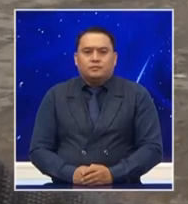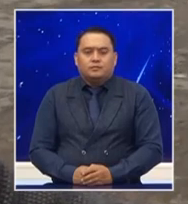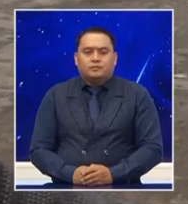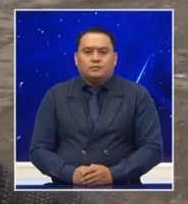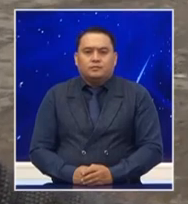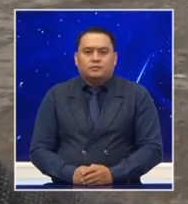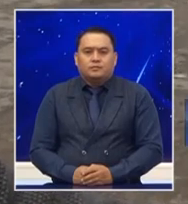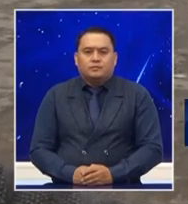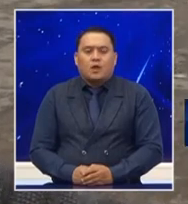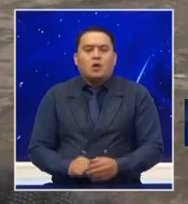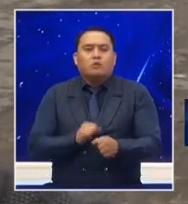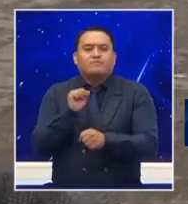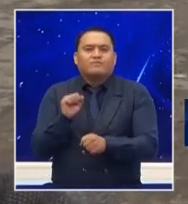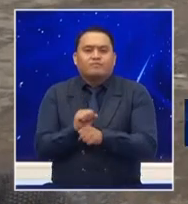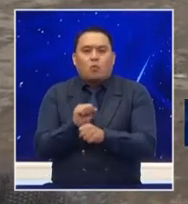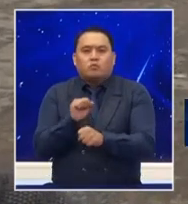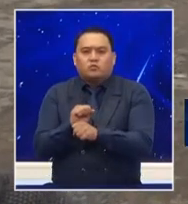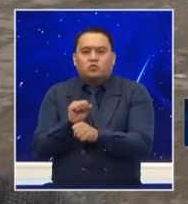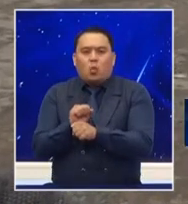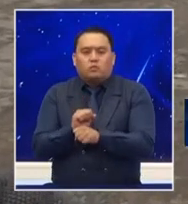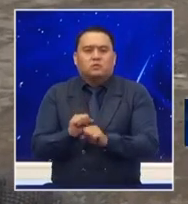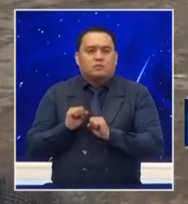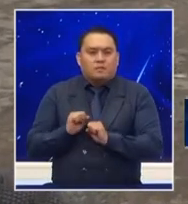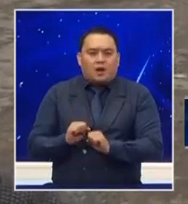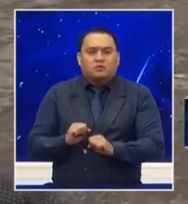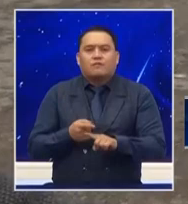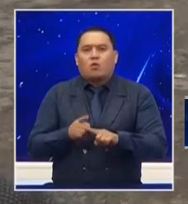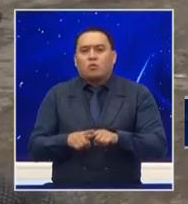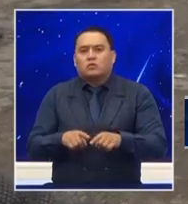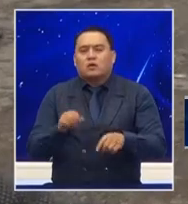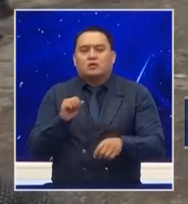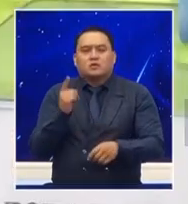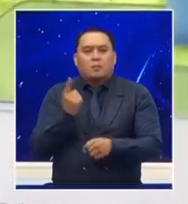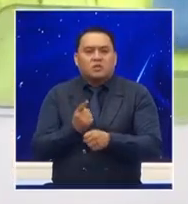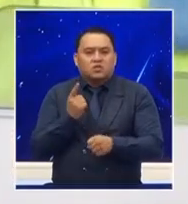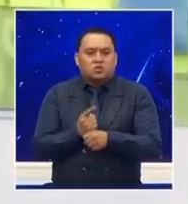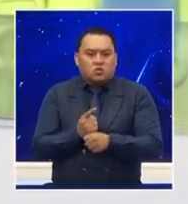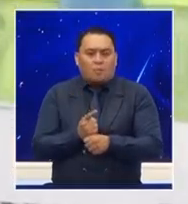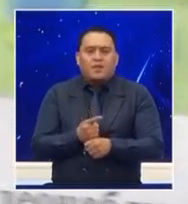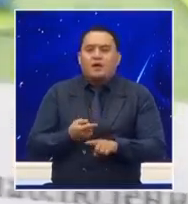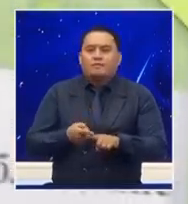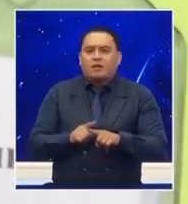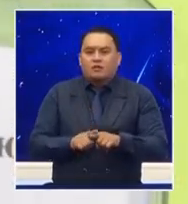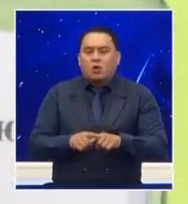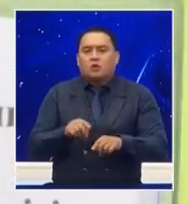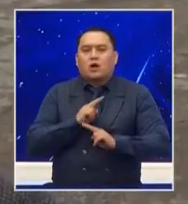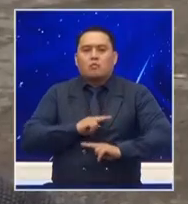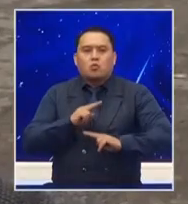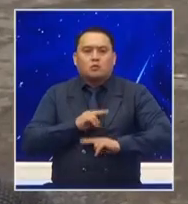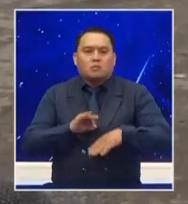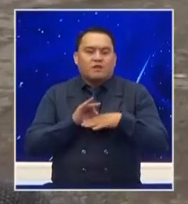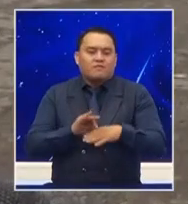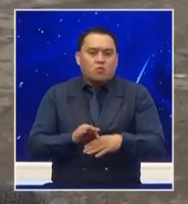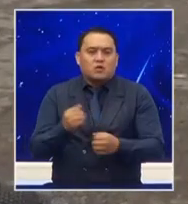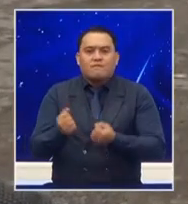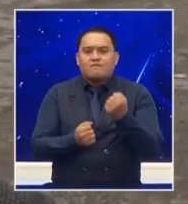Во избежание пробок установлены дорожные знаки, предупреждающие о том, что останавливаться здесь запрещено. Нами ведется непрерывная работа с водителями